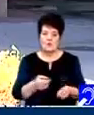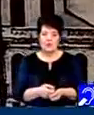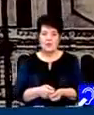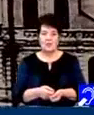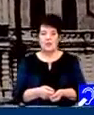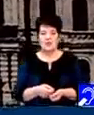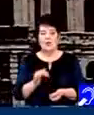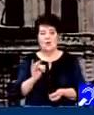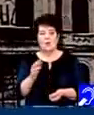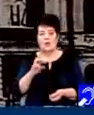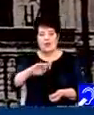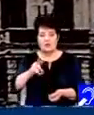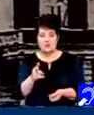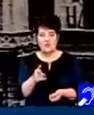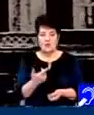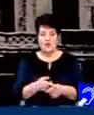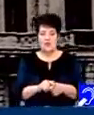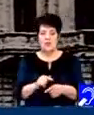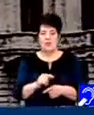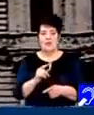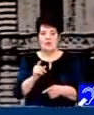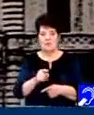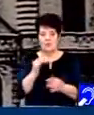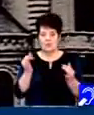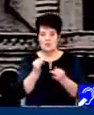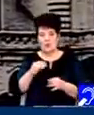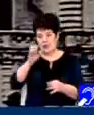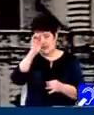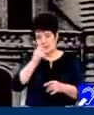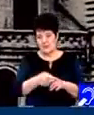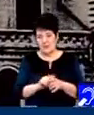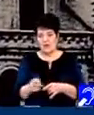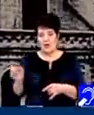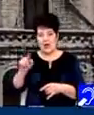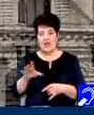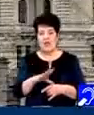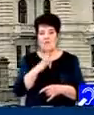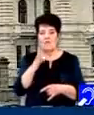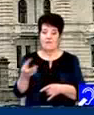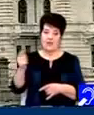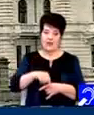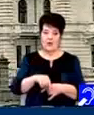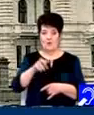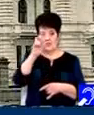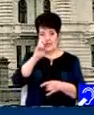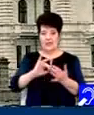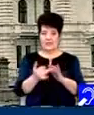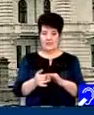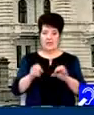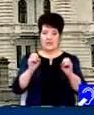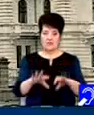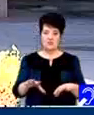cu frontul, cu Iașul. Ea putea găzdui viitorii deputați care veneau de la țară și trebuia să fie găzduiți în Chișinău. Decizia a fost